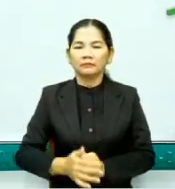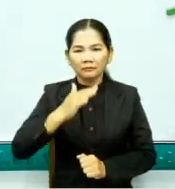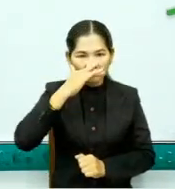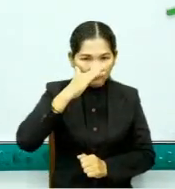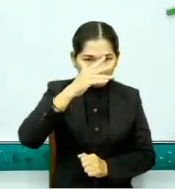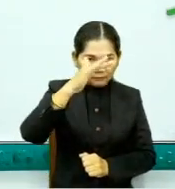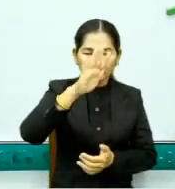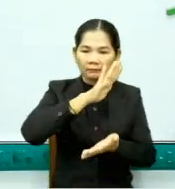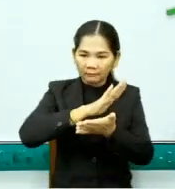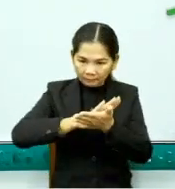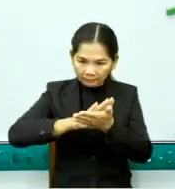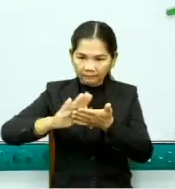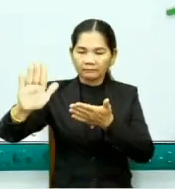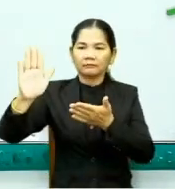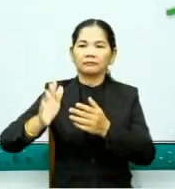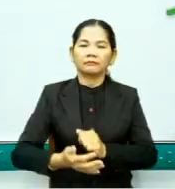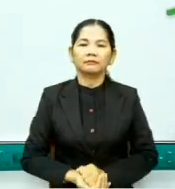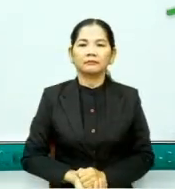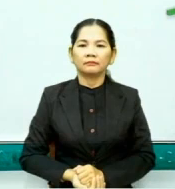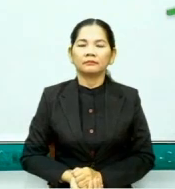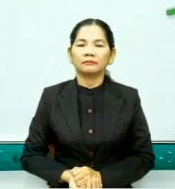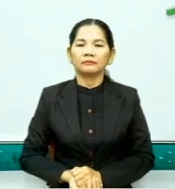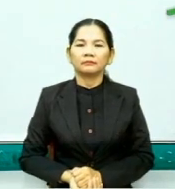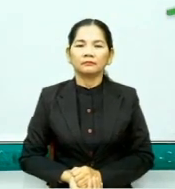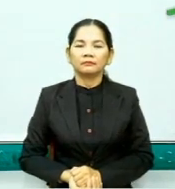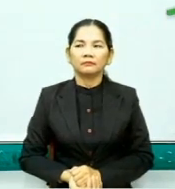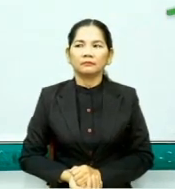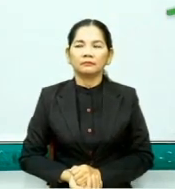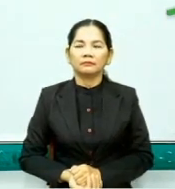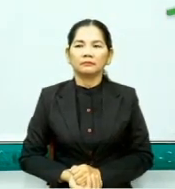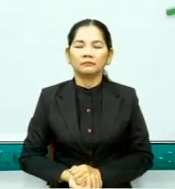Sạ mốt sát.